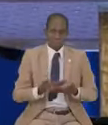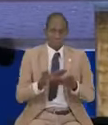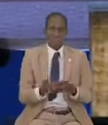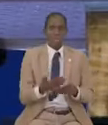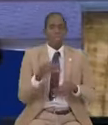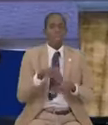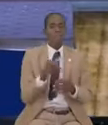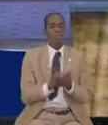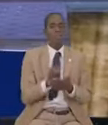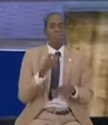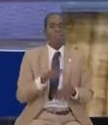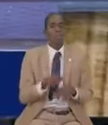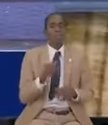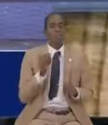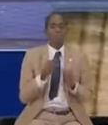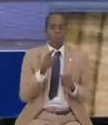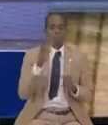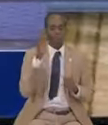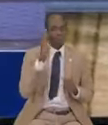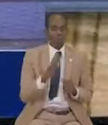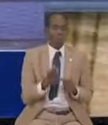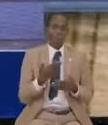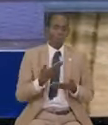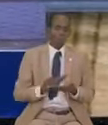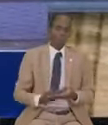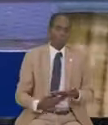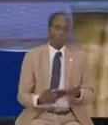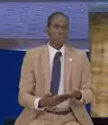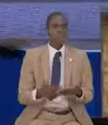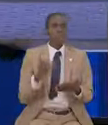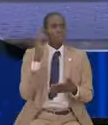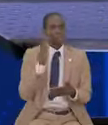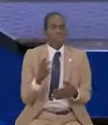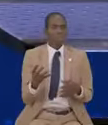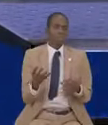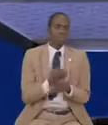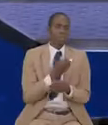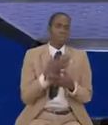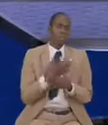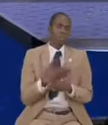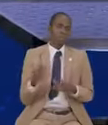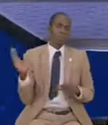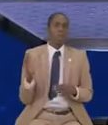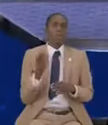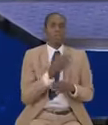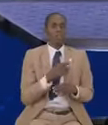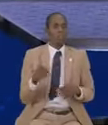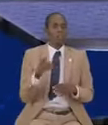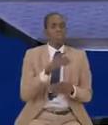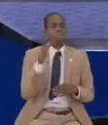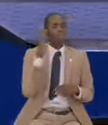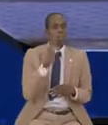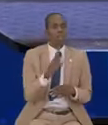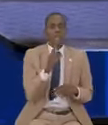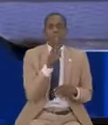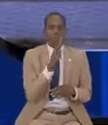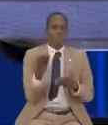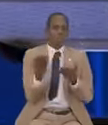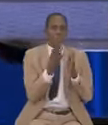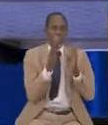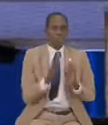engendré des enfants qui ne sont pas encore connus pour en faire des yeux nuque dans le